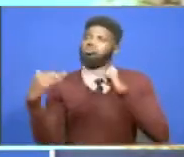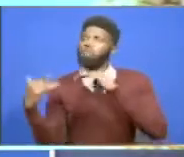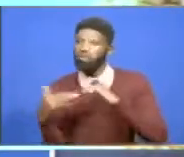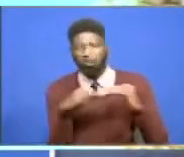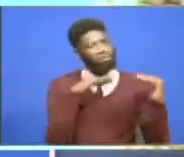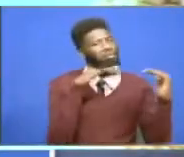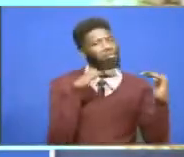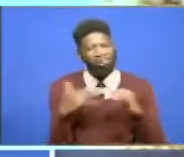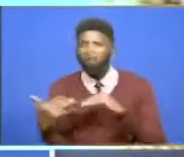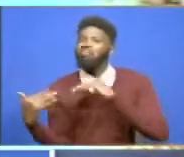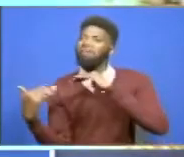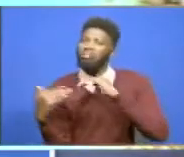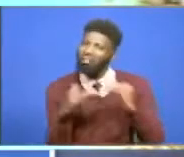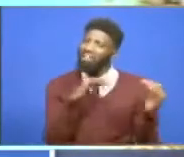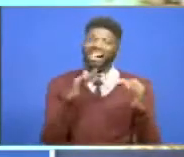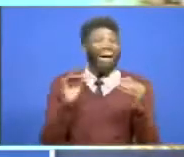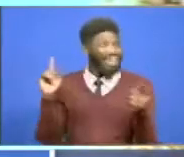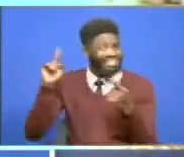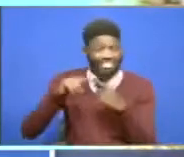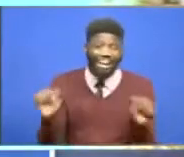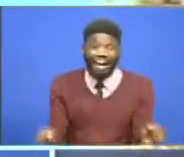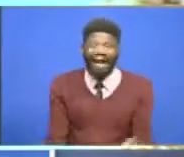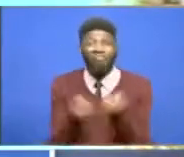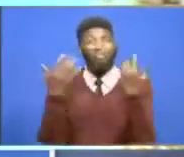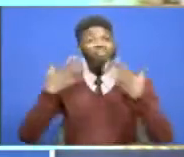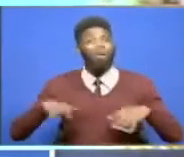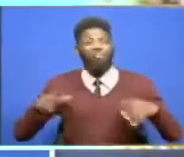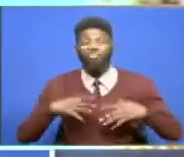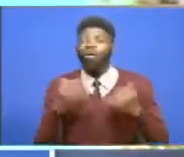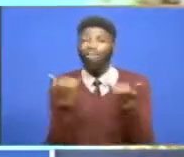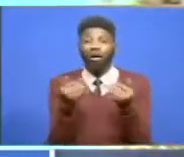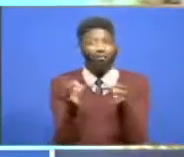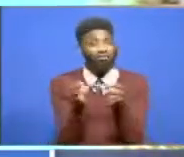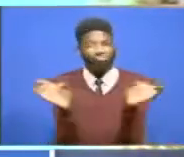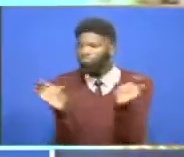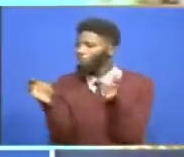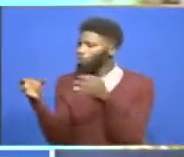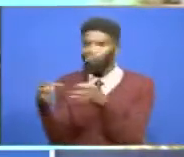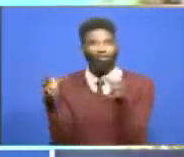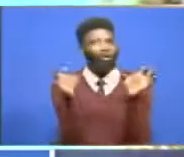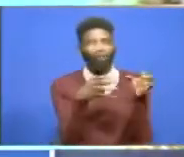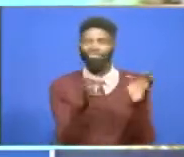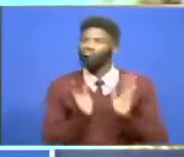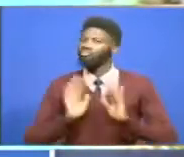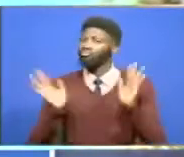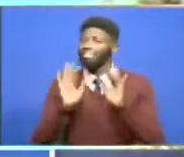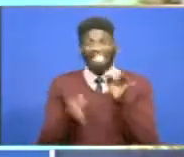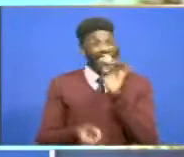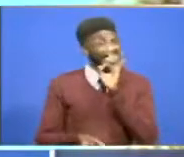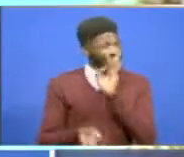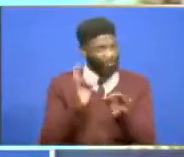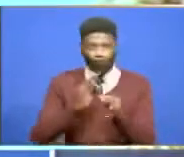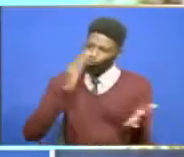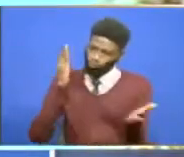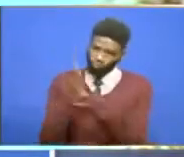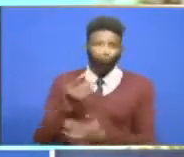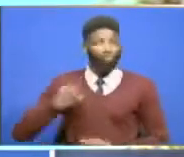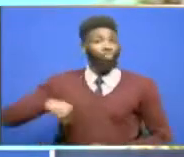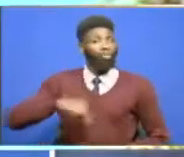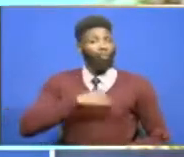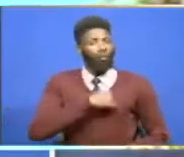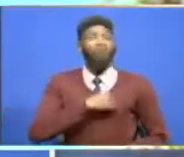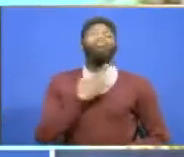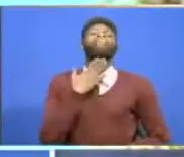ikafika mahali watu wanagawanyika. Kama kwa kweli tunataka